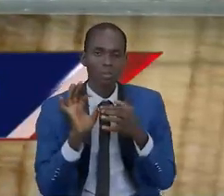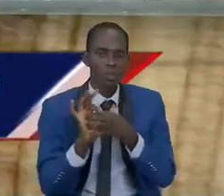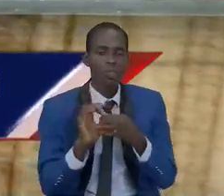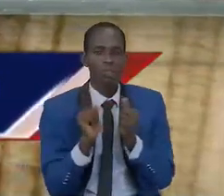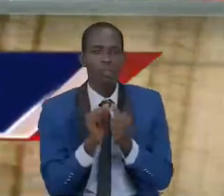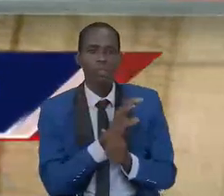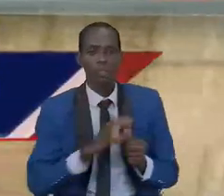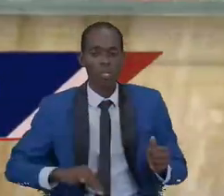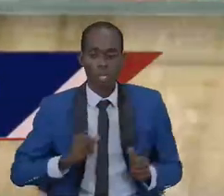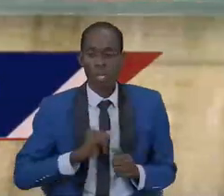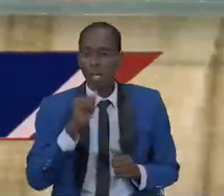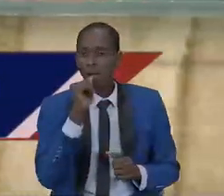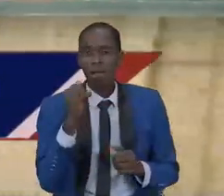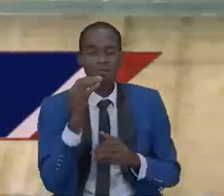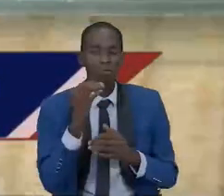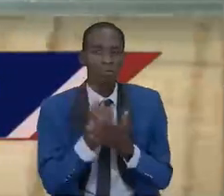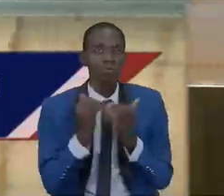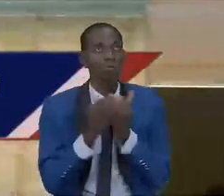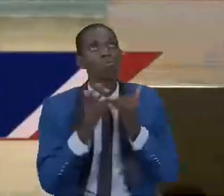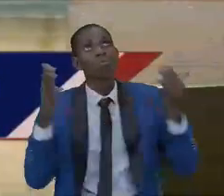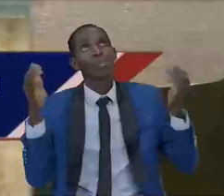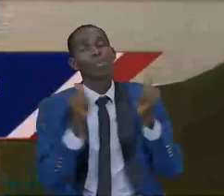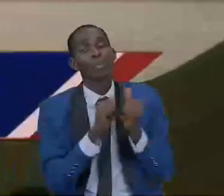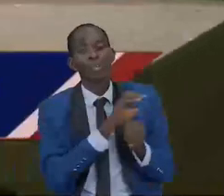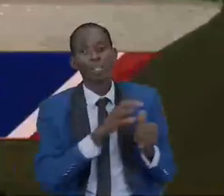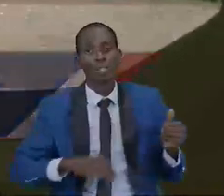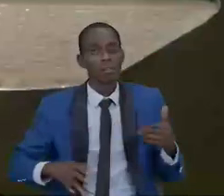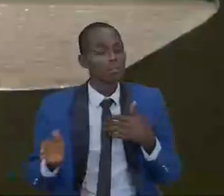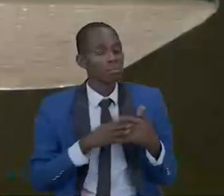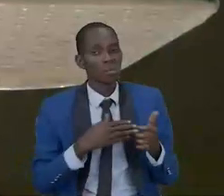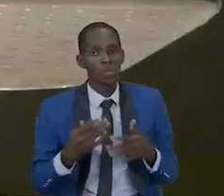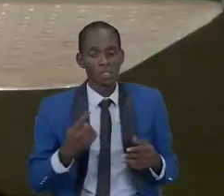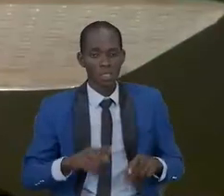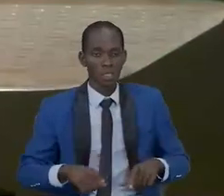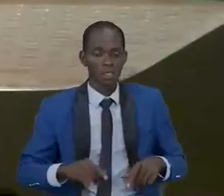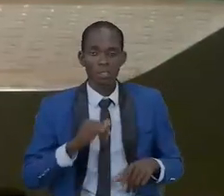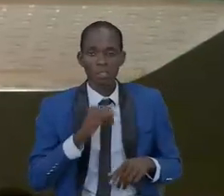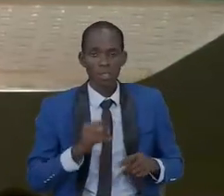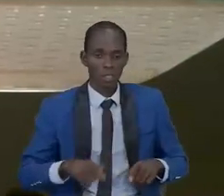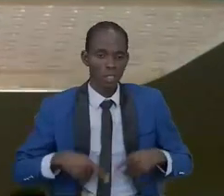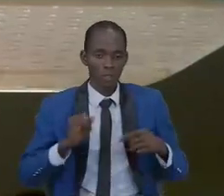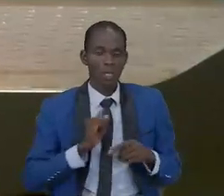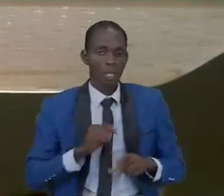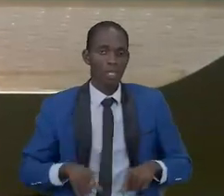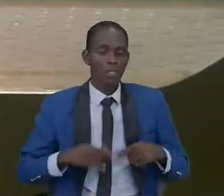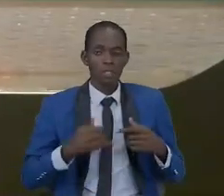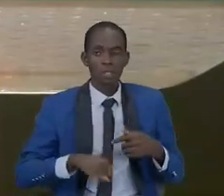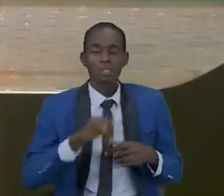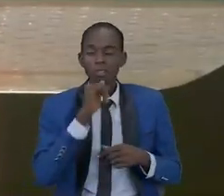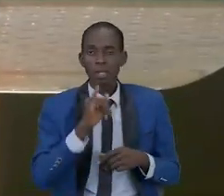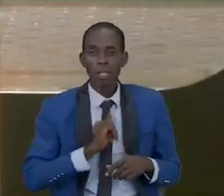crucifié avec Christ et si je vis ce n'est c'est moi qui vit c'est Chris qui vit en moi